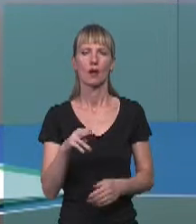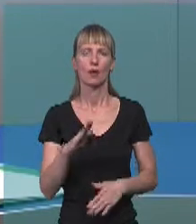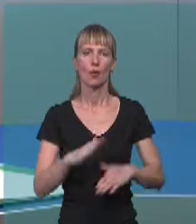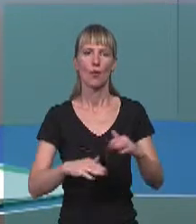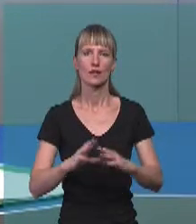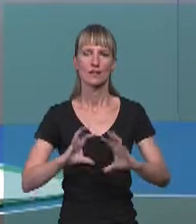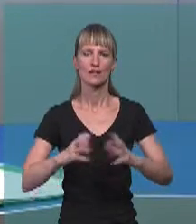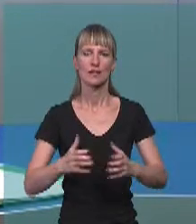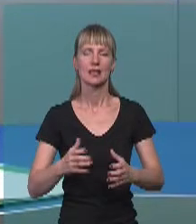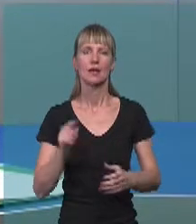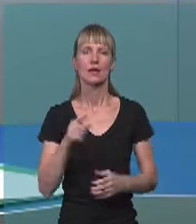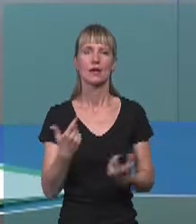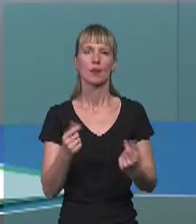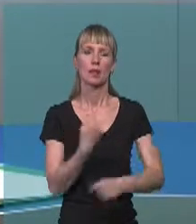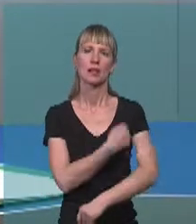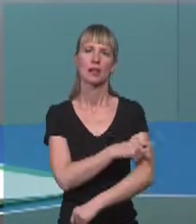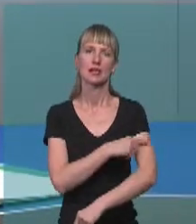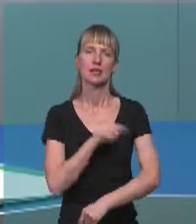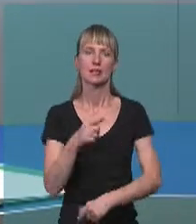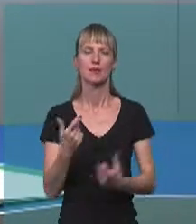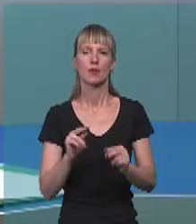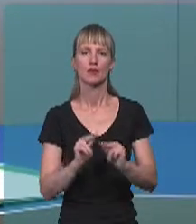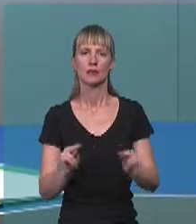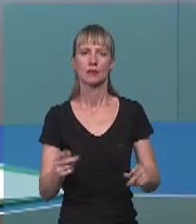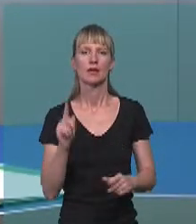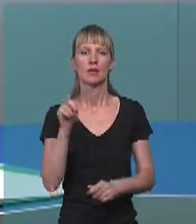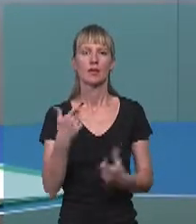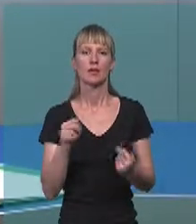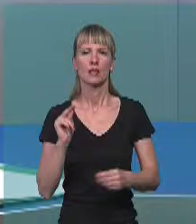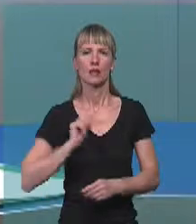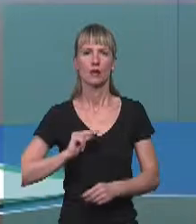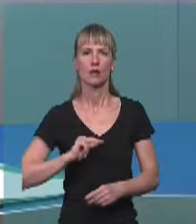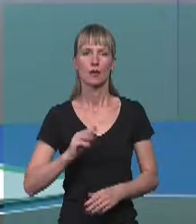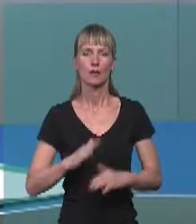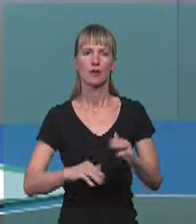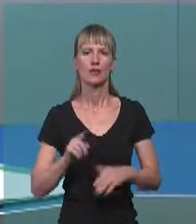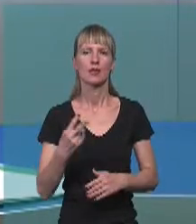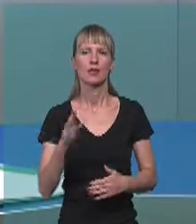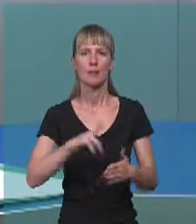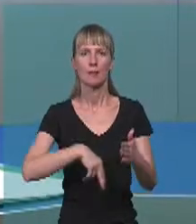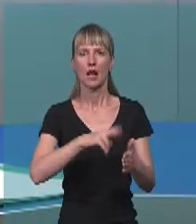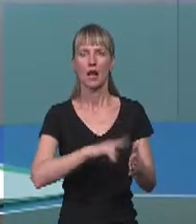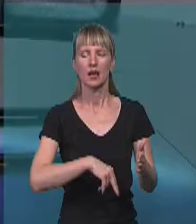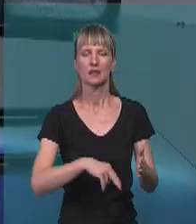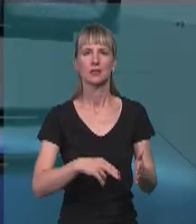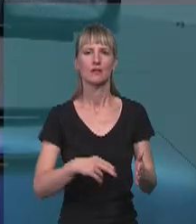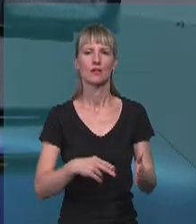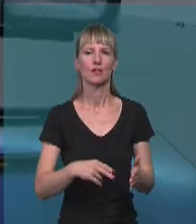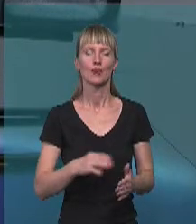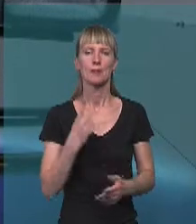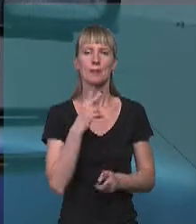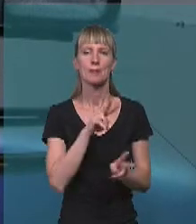світ. Там десь медицина, там десь педагогіка, там десь робітнича професія, там десь малярство. Ну, тобто придивлятися. І,